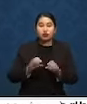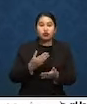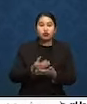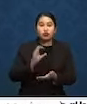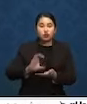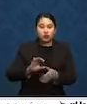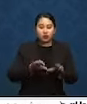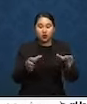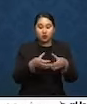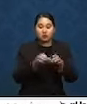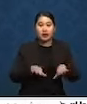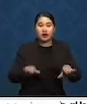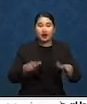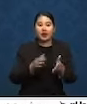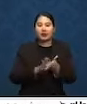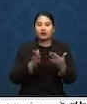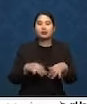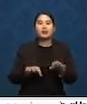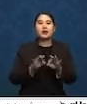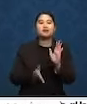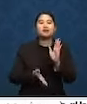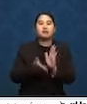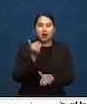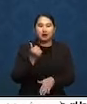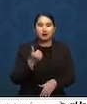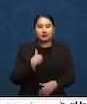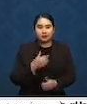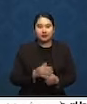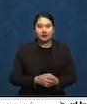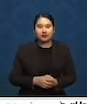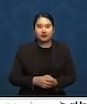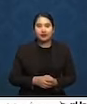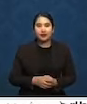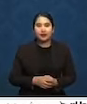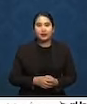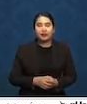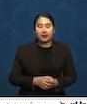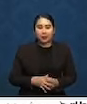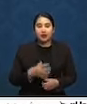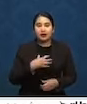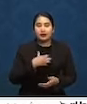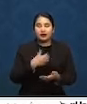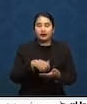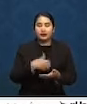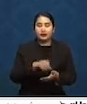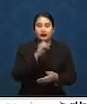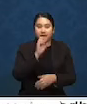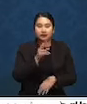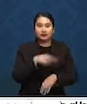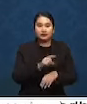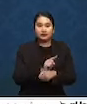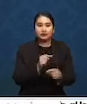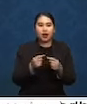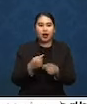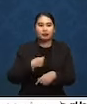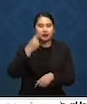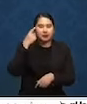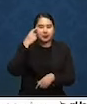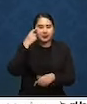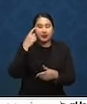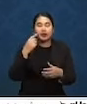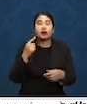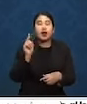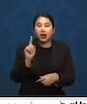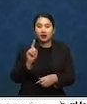เนี่ยเราจะมีชัไปกว่าครึ่งครับท่านประธานที่ครบครับดังนั้นผมอยากจะกราบเรียนท่านประธานที่เคารพครับถ้านึกไม่ออกก็นึกถึงปูน